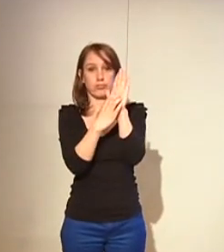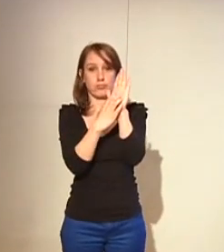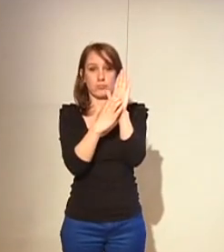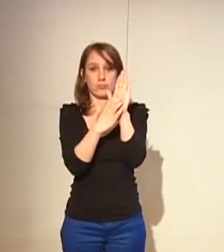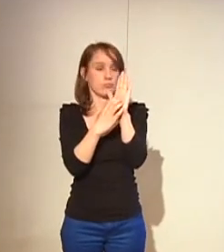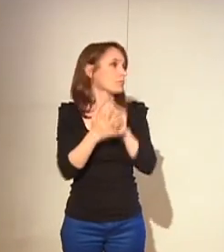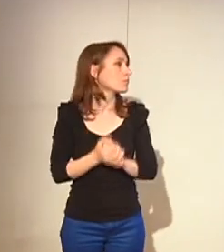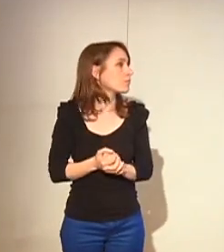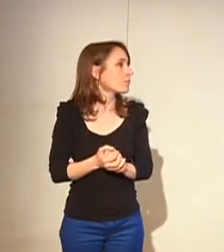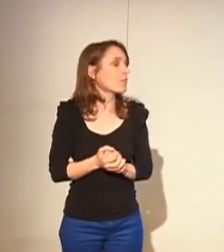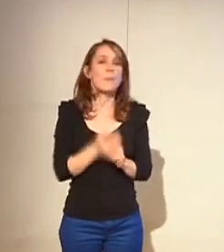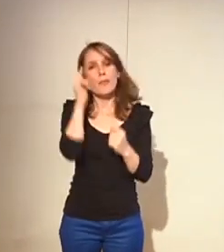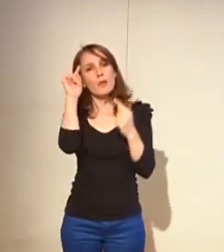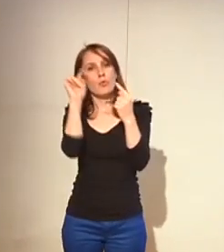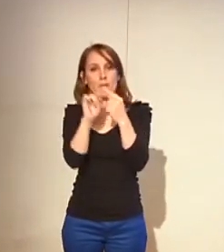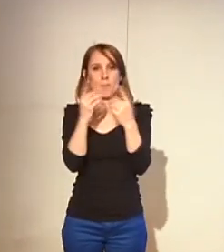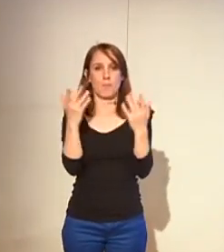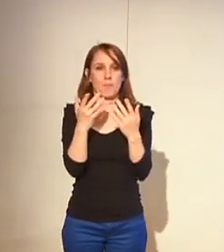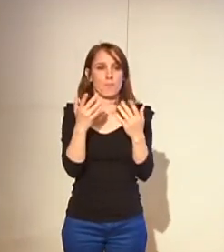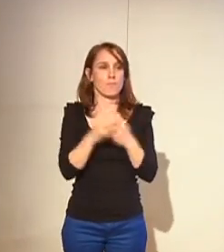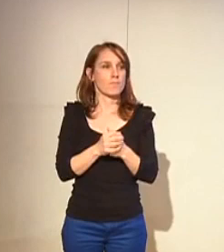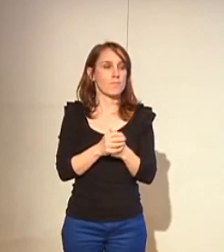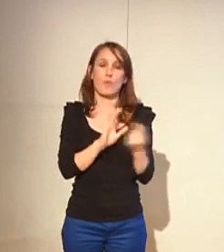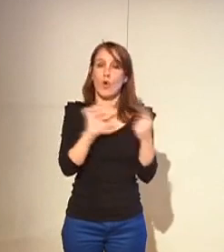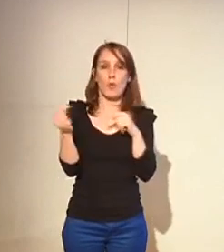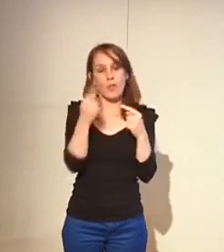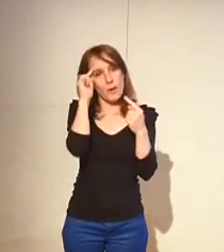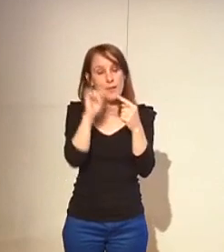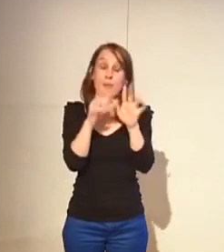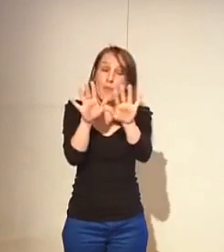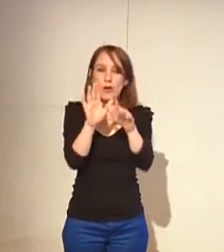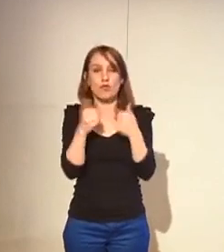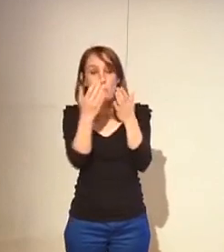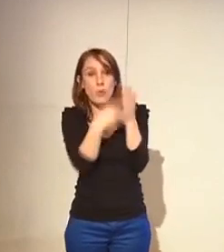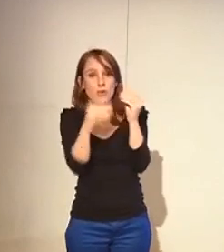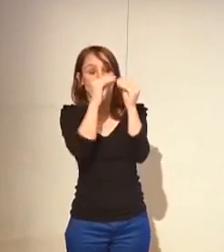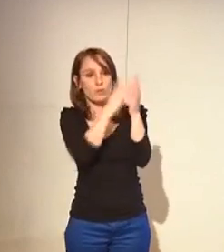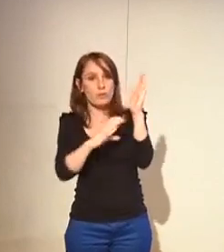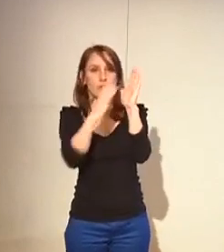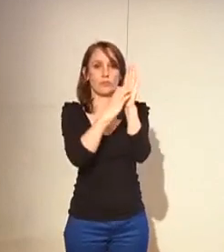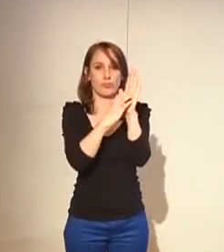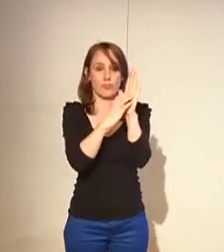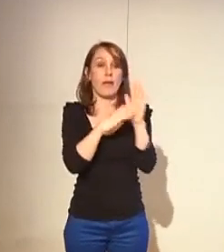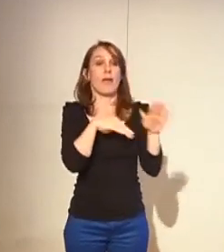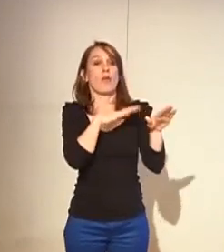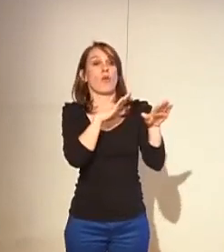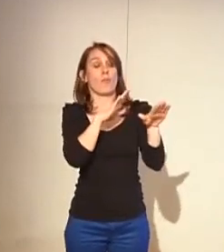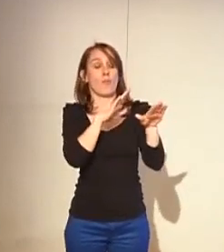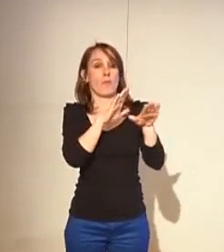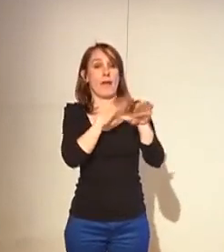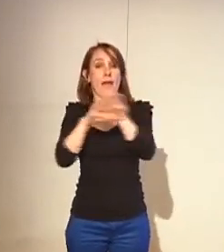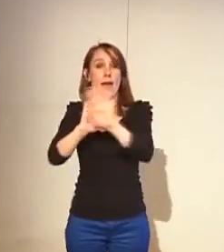le corps de la délibération donc je vous propose de rajouter qu'il s'agit d'une commission d'appel d'offre à caractère